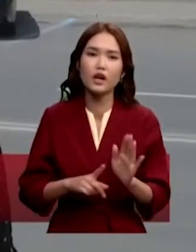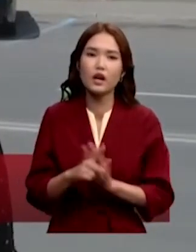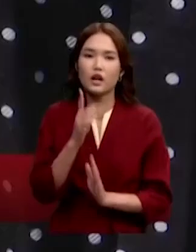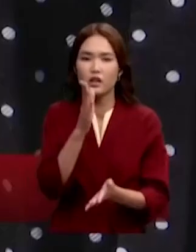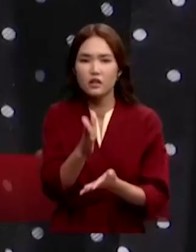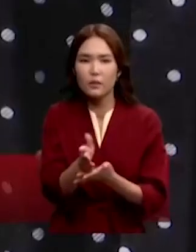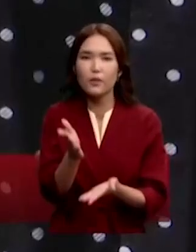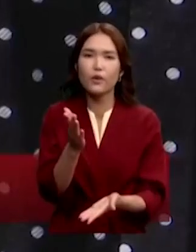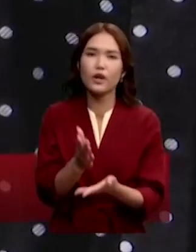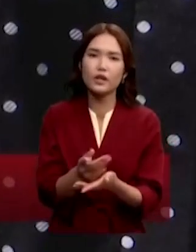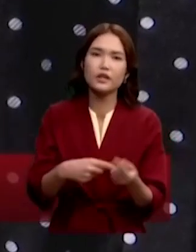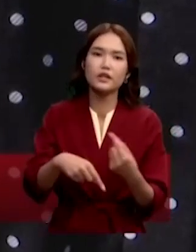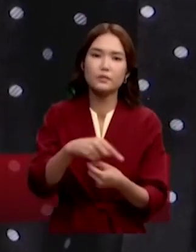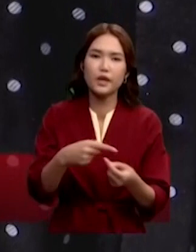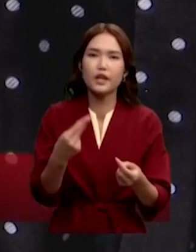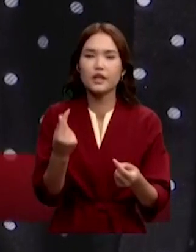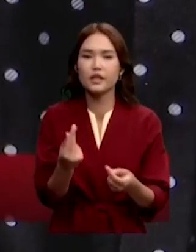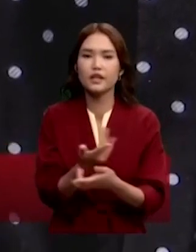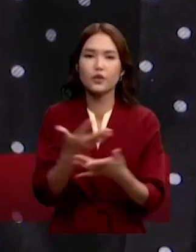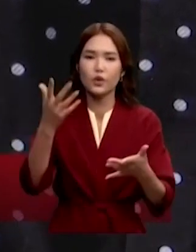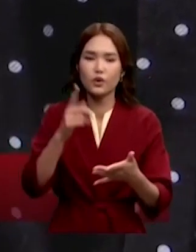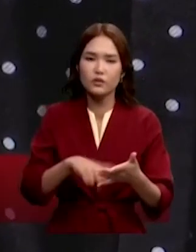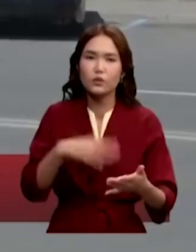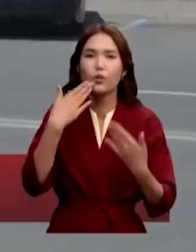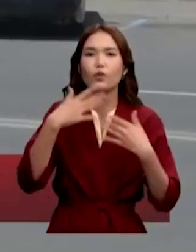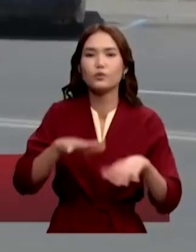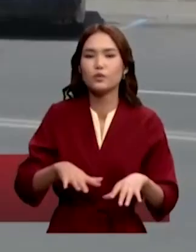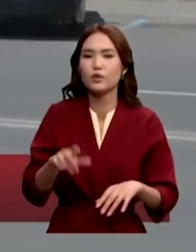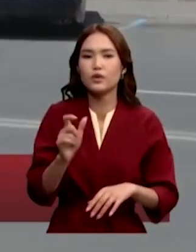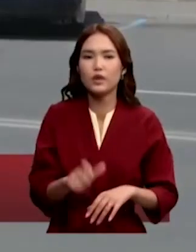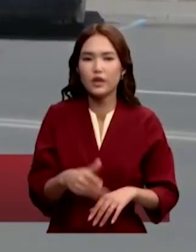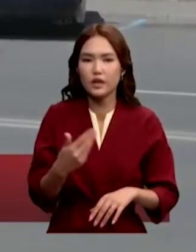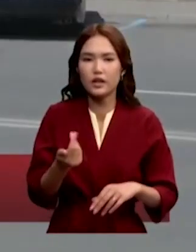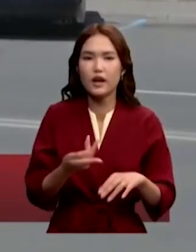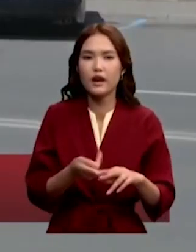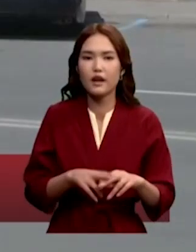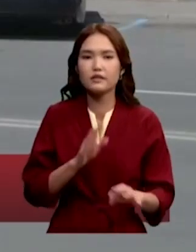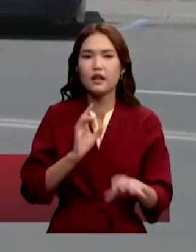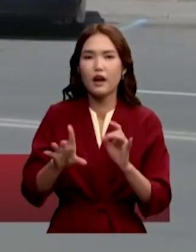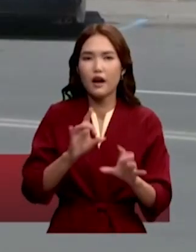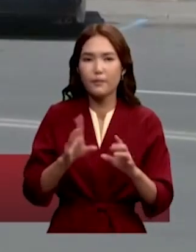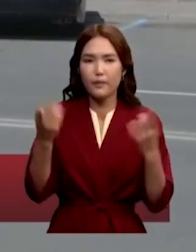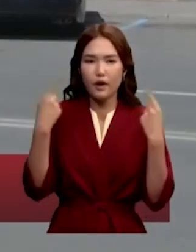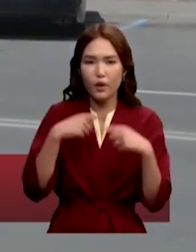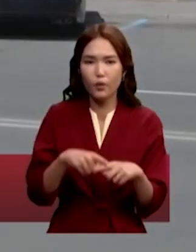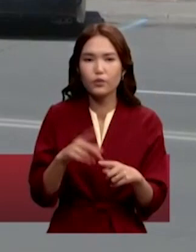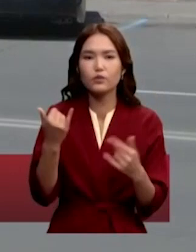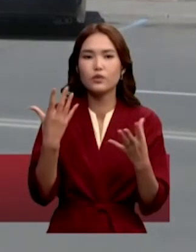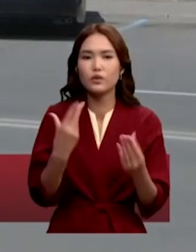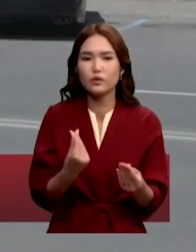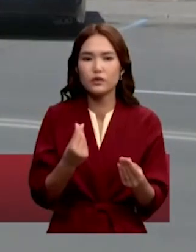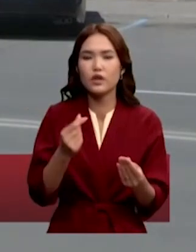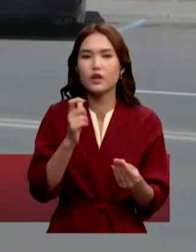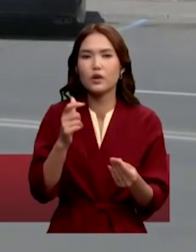их бизнес, их деньги. Вывески для любого вида деятельности бизнеса – это рекламный инструмент. То есть с помощью вывесок люди